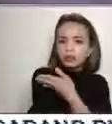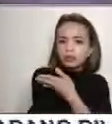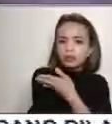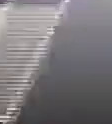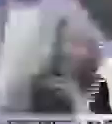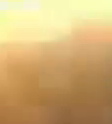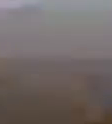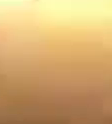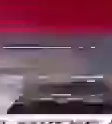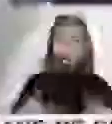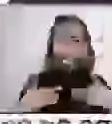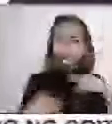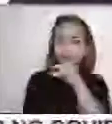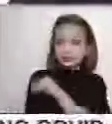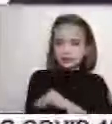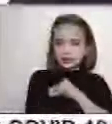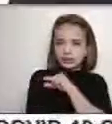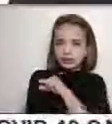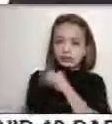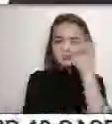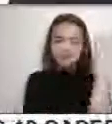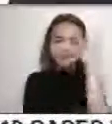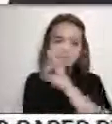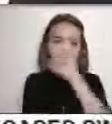Shine, Bernard!